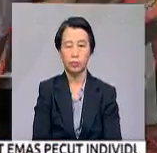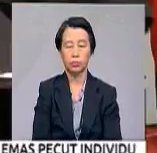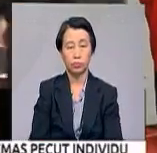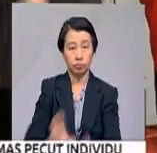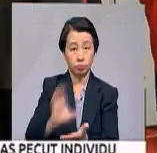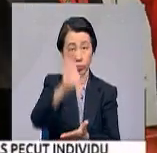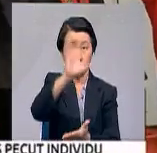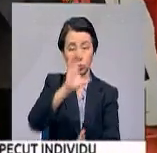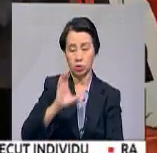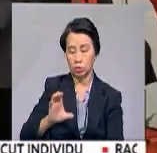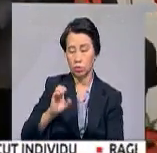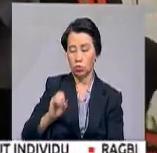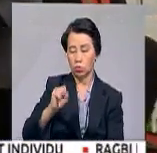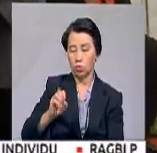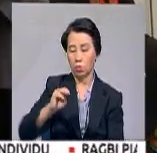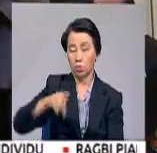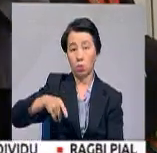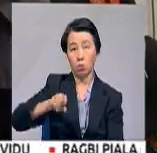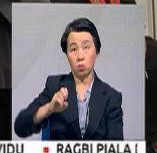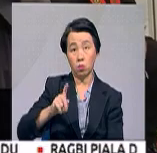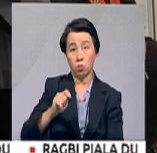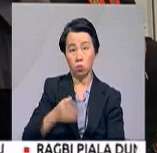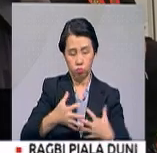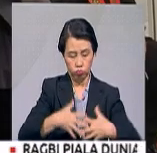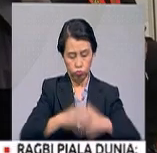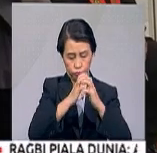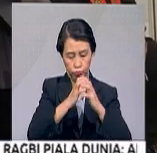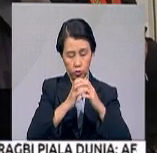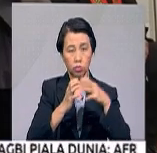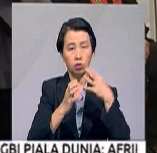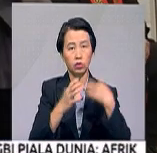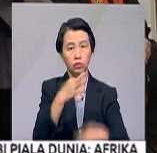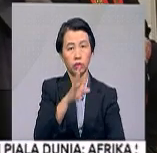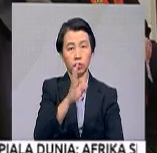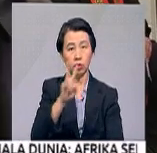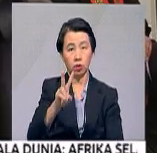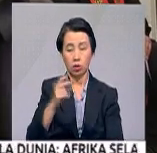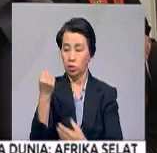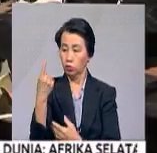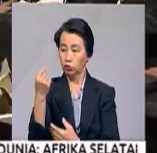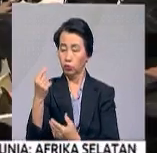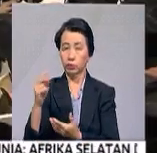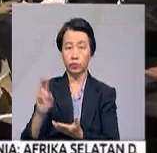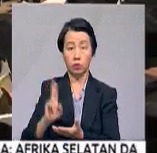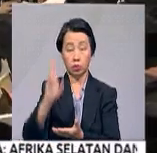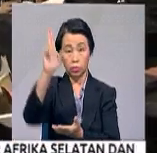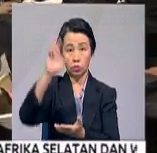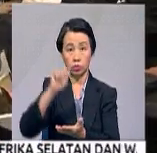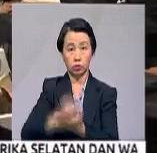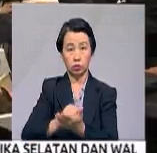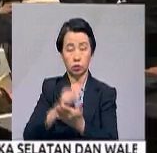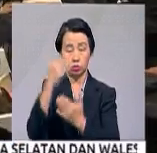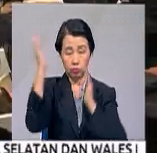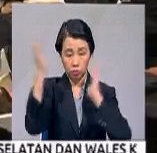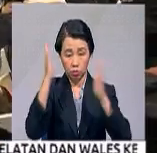Kolej Cosmopoint yang ditubuhkan sejak 1992 mempunyai 11 kampus di seluruh negara dan telah